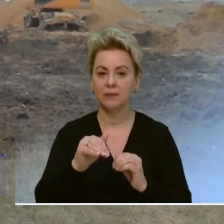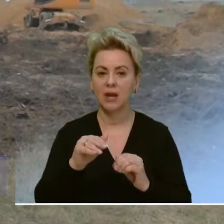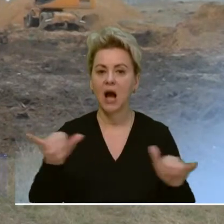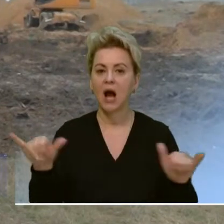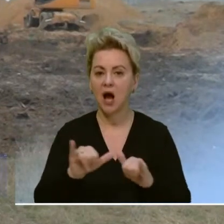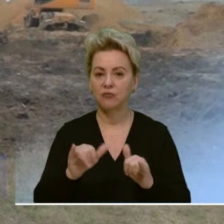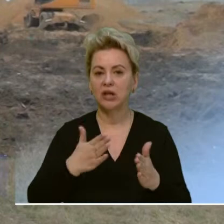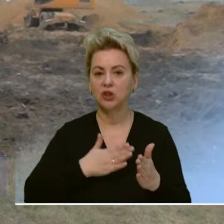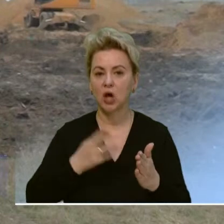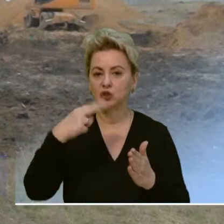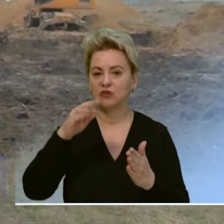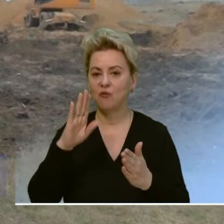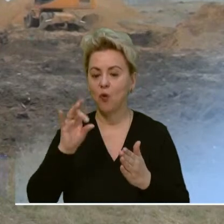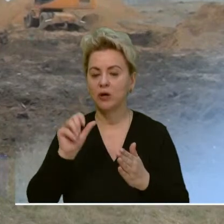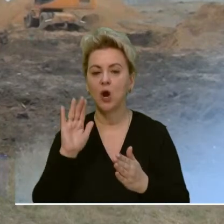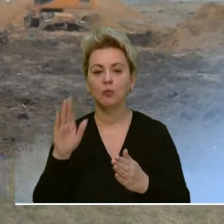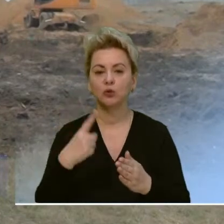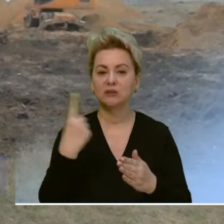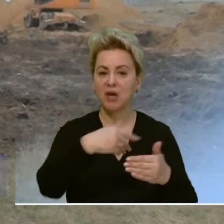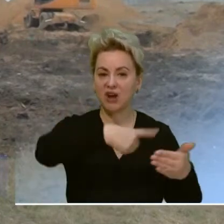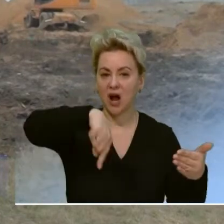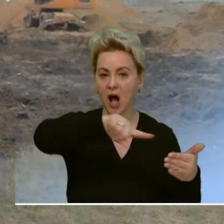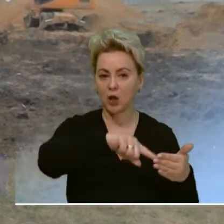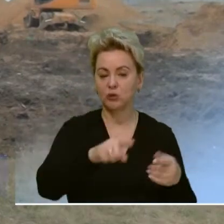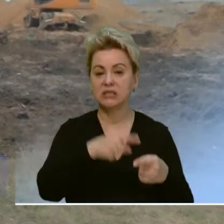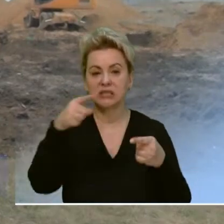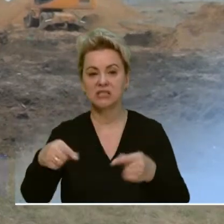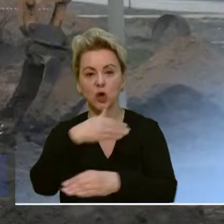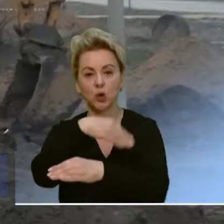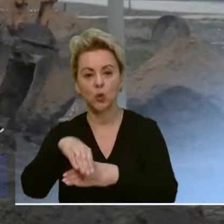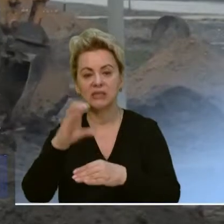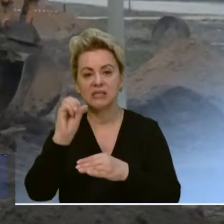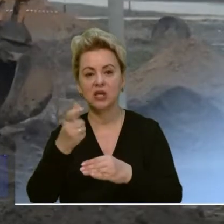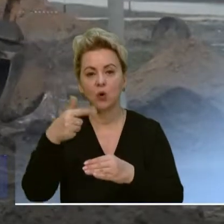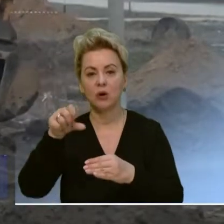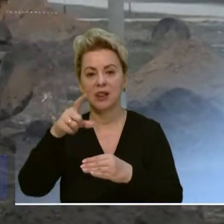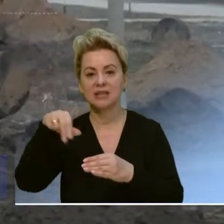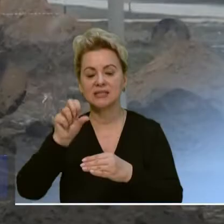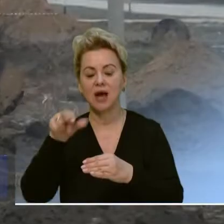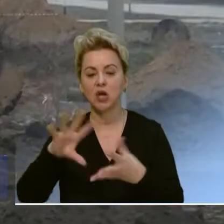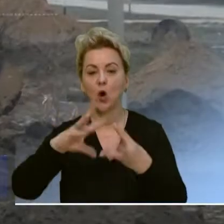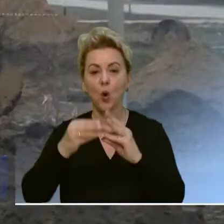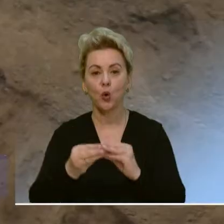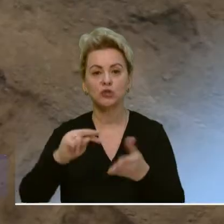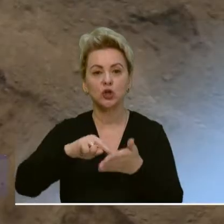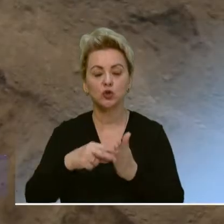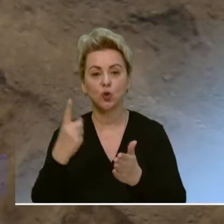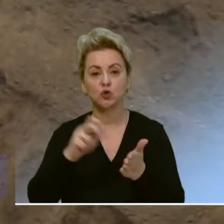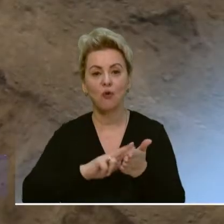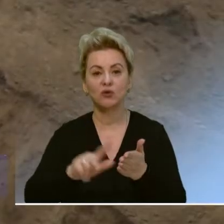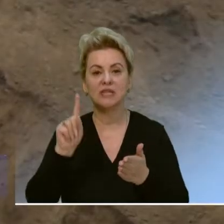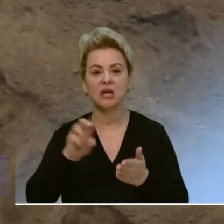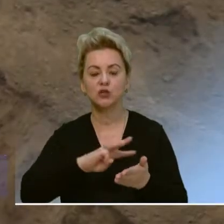кафе «Наш двор», вот это первый будет колодец, и пойдет на улицу Егорлыкская. Общая стоимость работ –